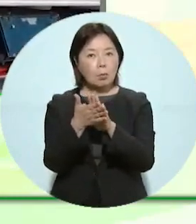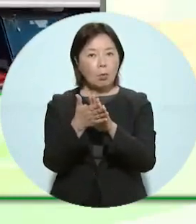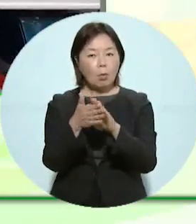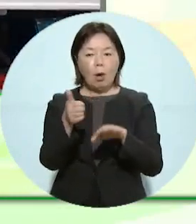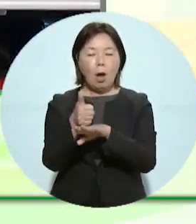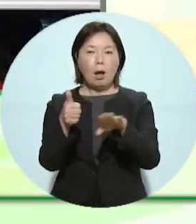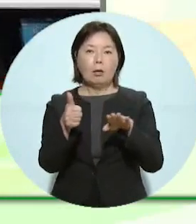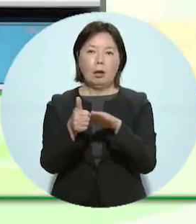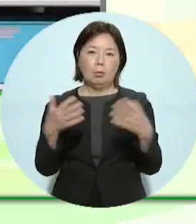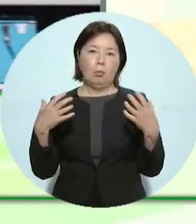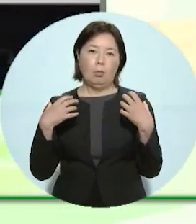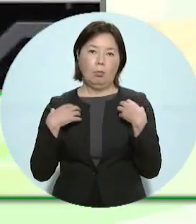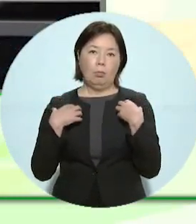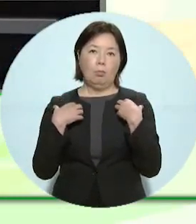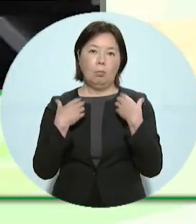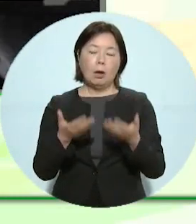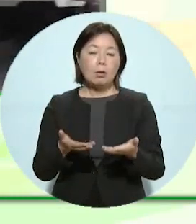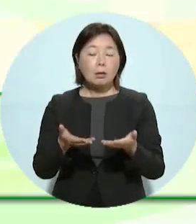い燃料です。